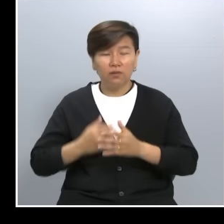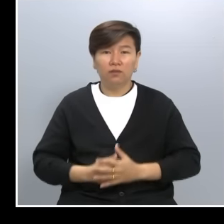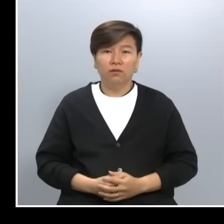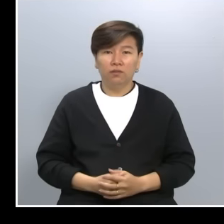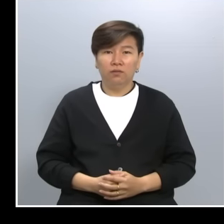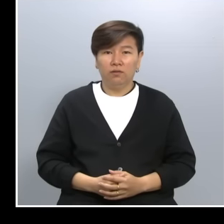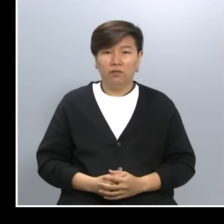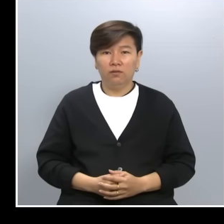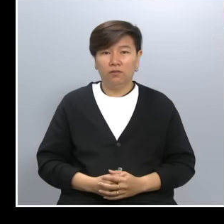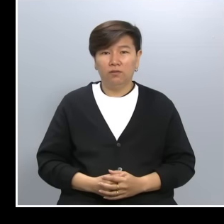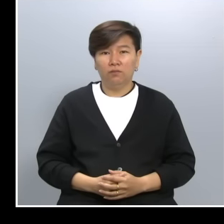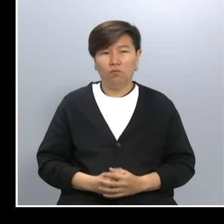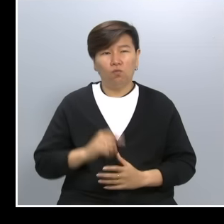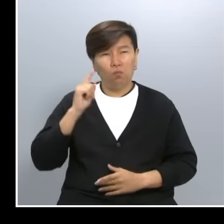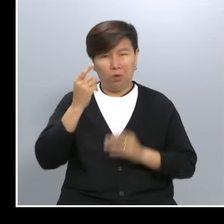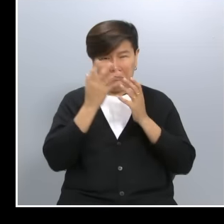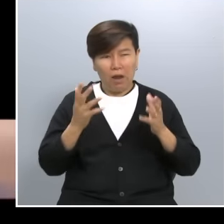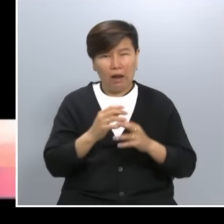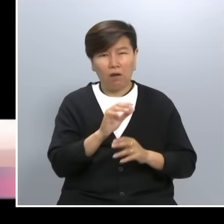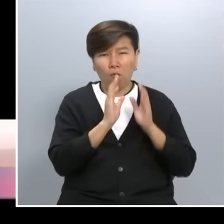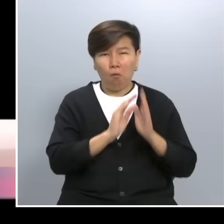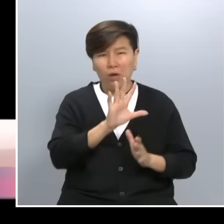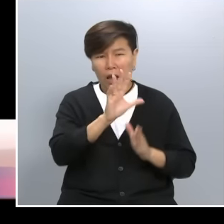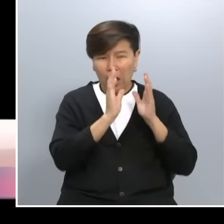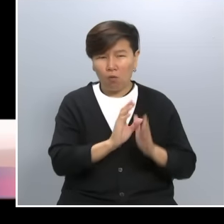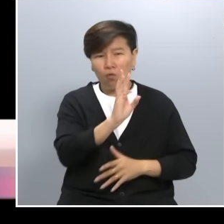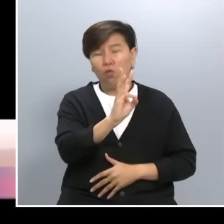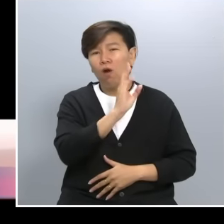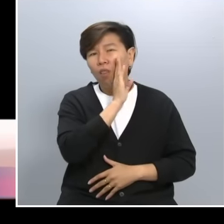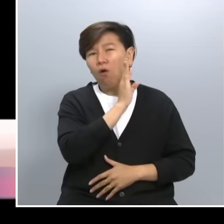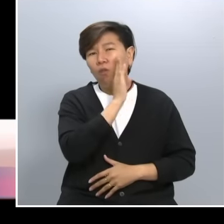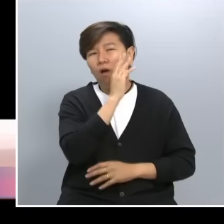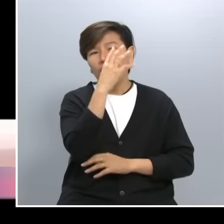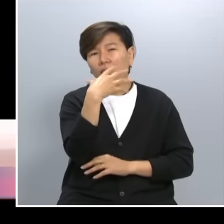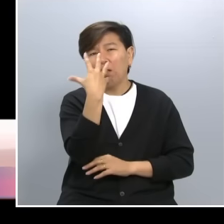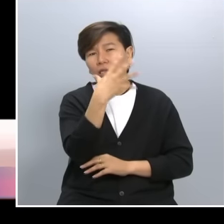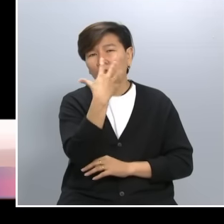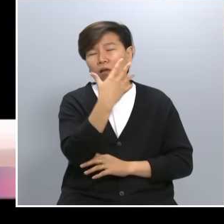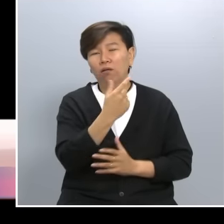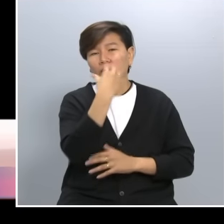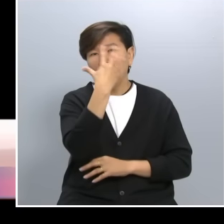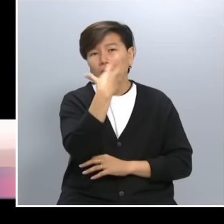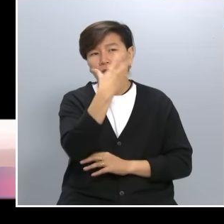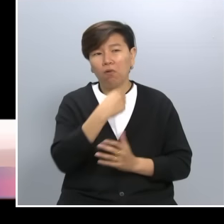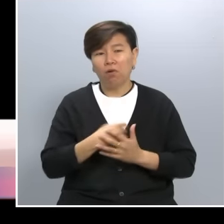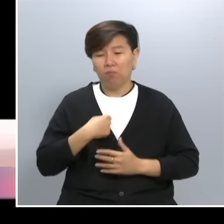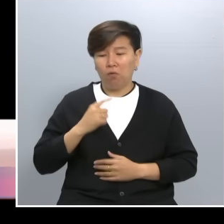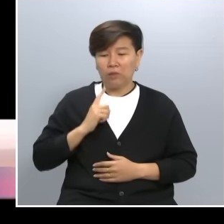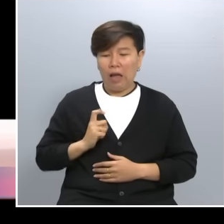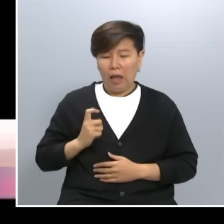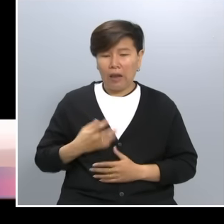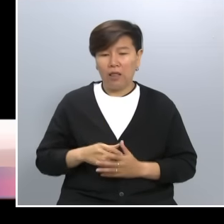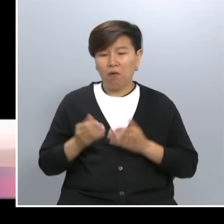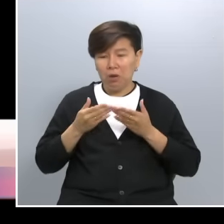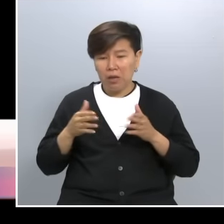5คน 6คนได้มั้งมันก็จะโกหกไปแบบนี้ทุกๆคนแล้วก็บอกว่าหนูตายบ้างเลิกแล้ว